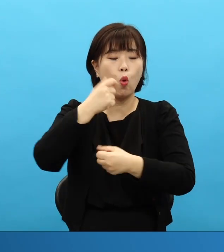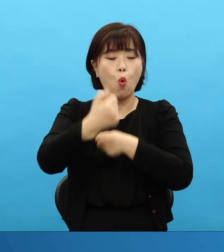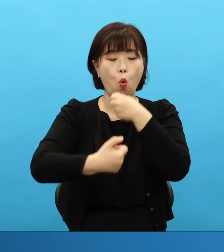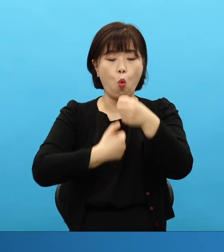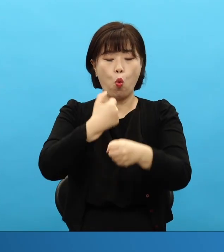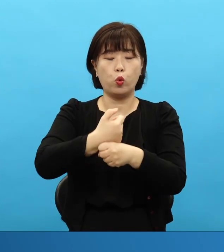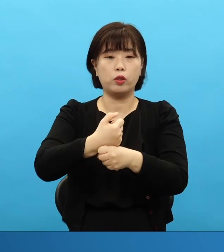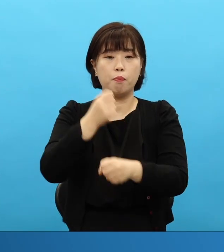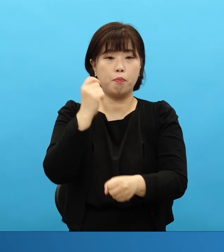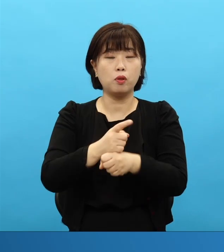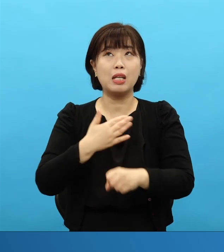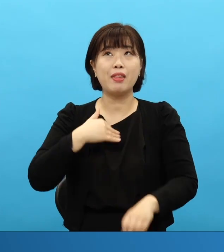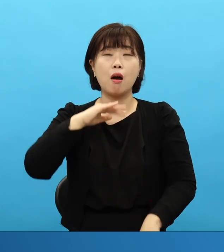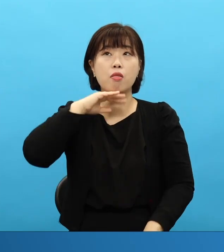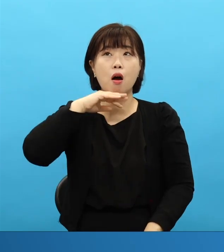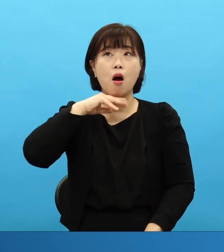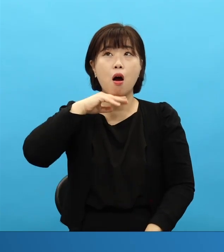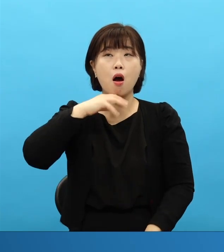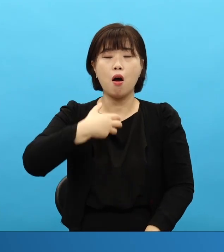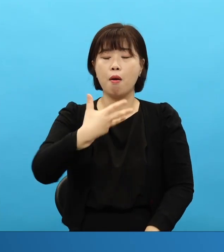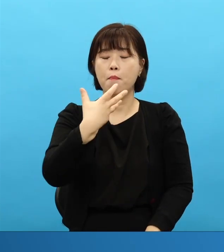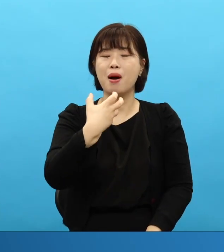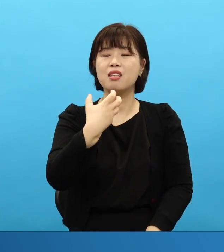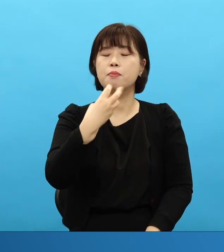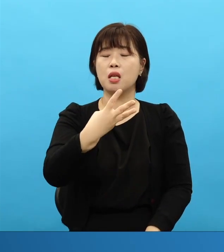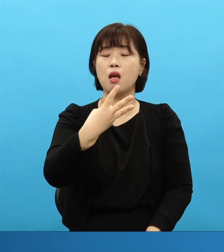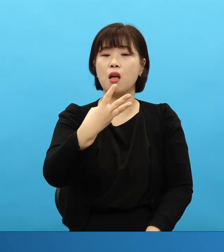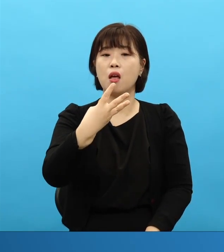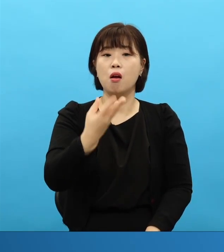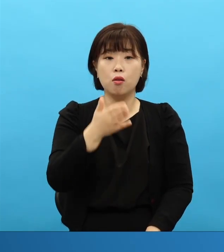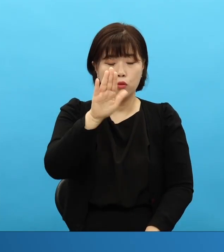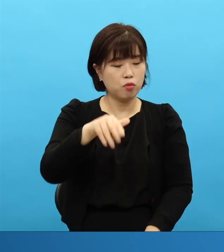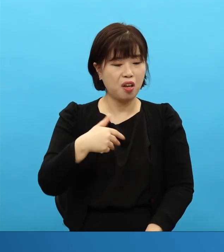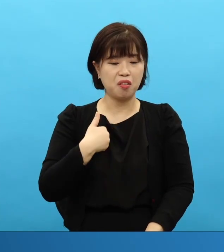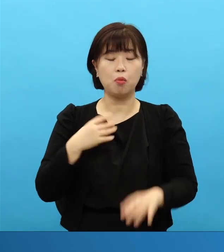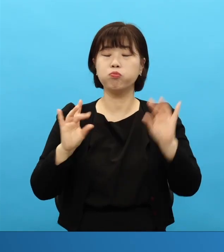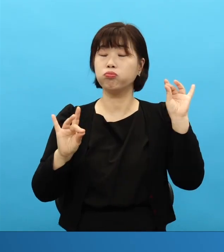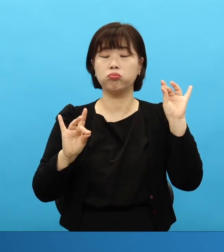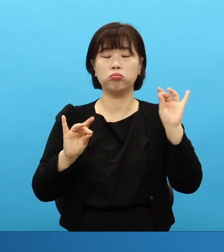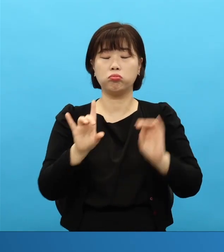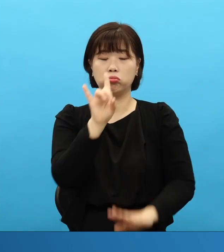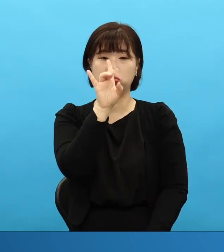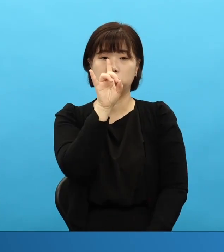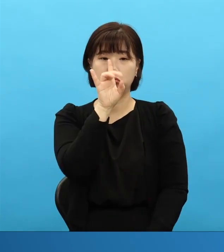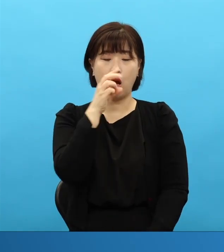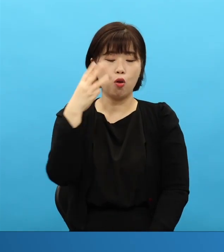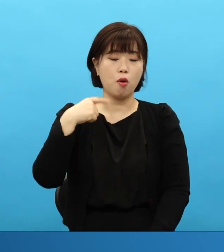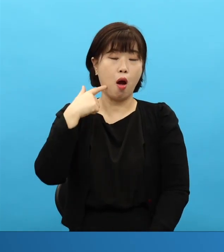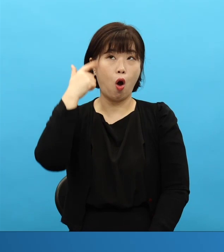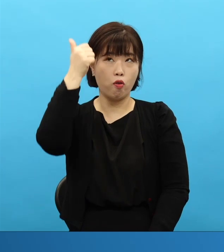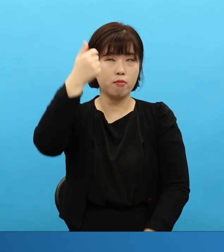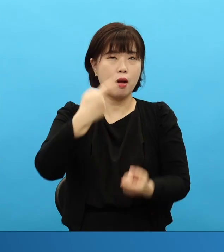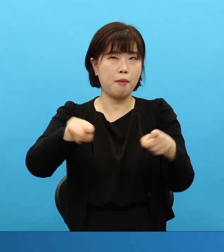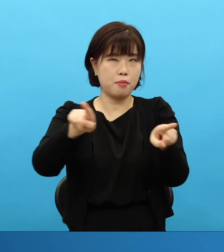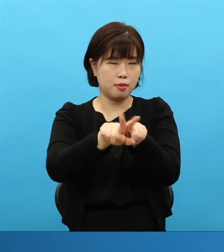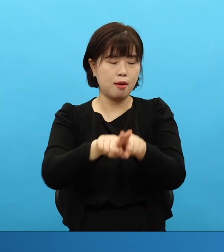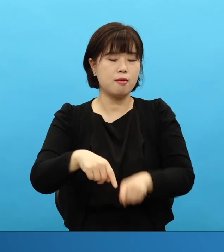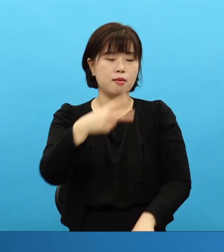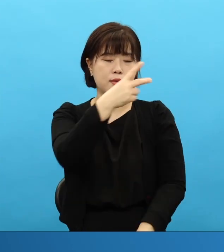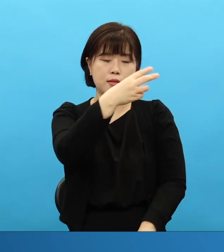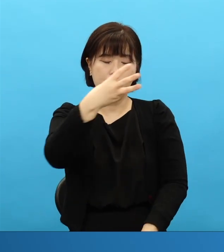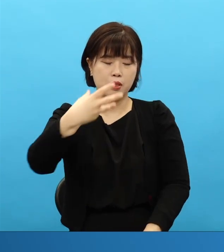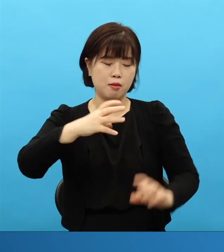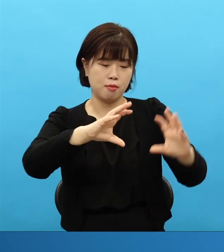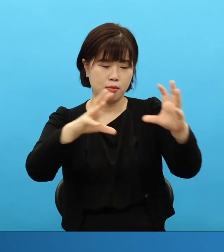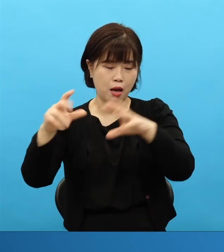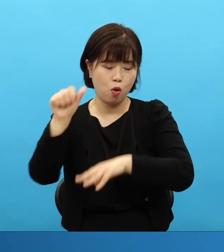83살입니다. 멈출 수 없잖아요. 전도자와 함께 237, 5천 종교를 향해서 절대 망대 세울